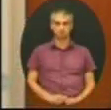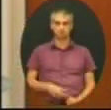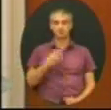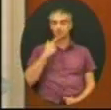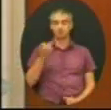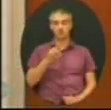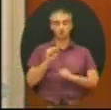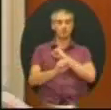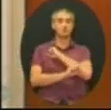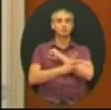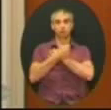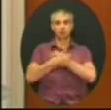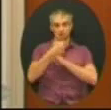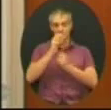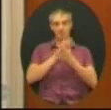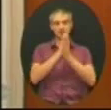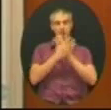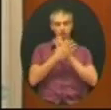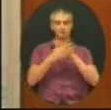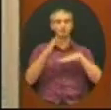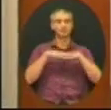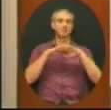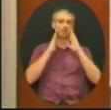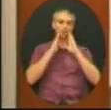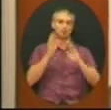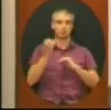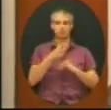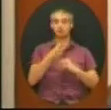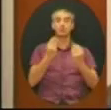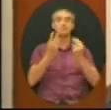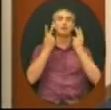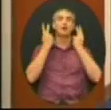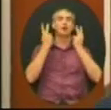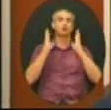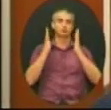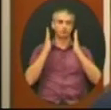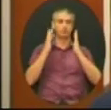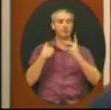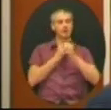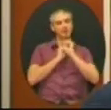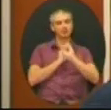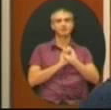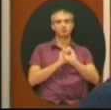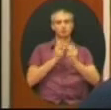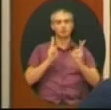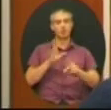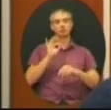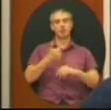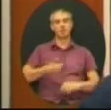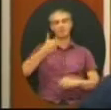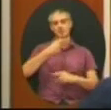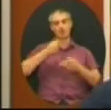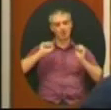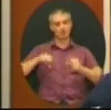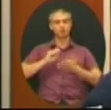של משנים למנכ״ל תשתנה היום למשרת אמון. זה צעד חשוב לחיזוק היכולת של המנכ״ל